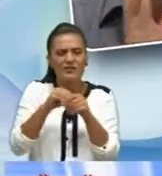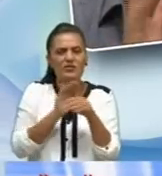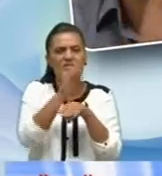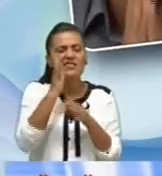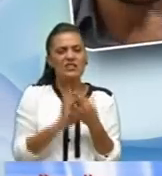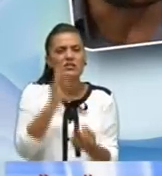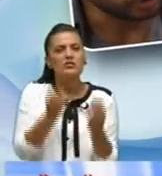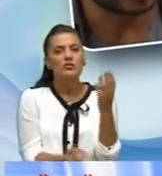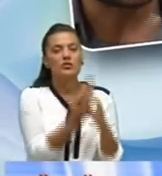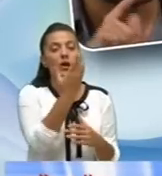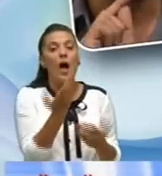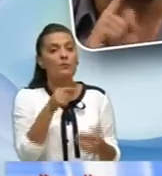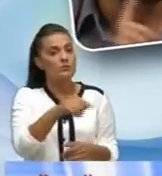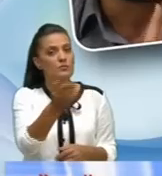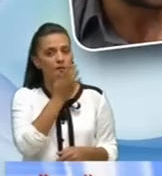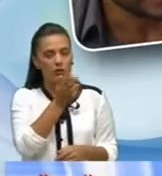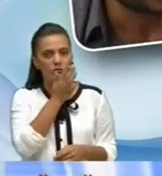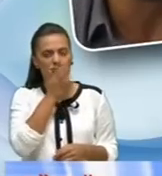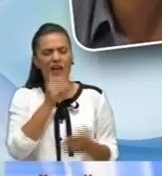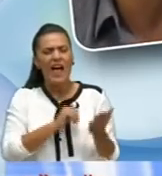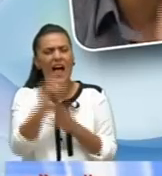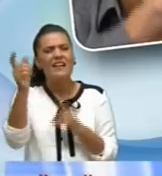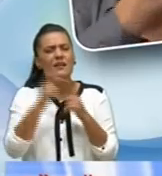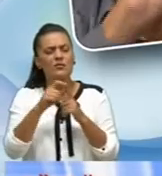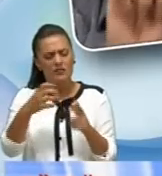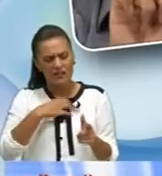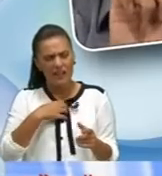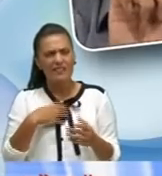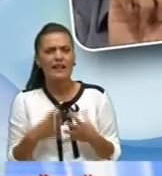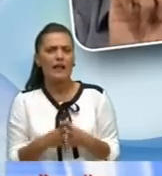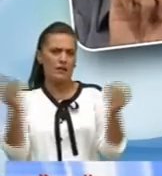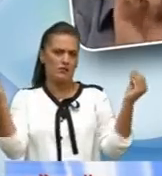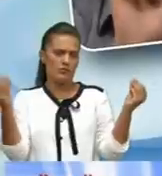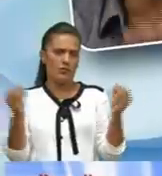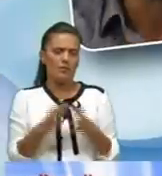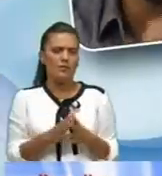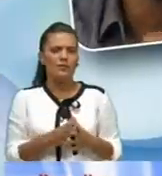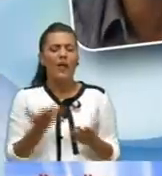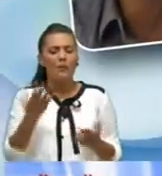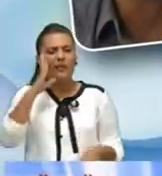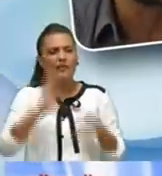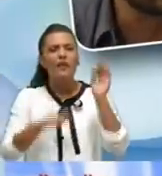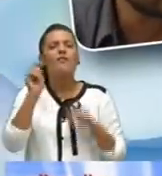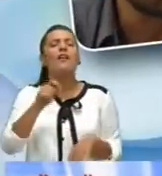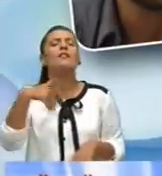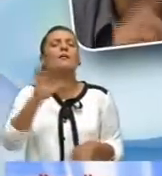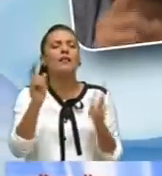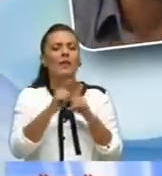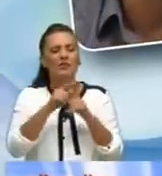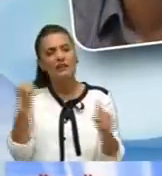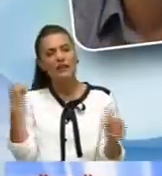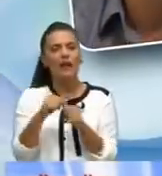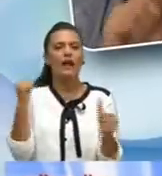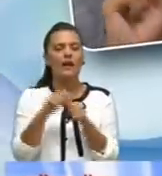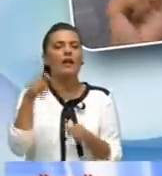tanımına ortaya çıkıyor. Ama şunu biliyoruz. Her depresyon kendiliğinden geçiyor ama tedavi edilmeyen depresyon